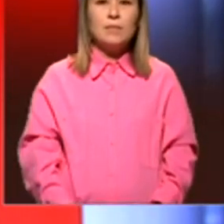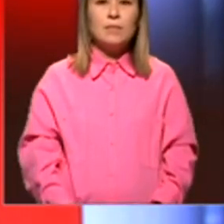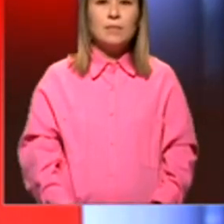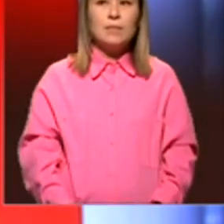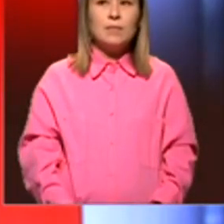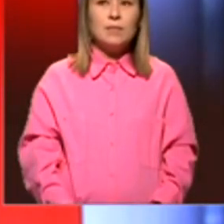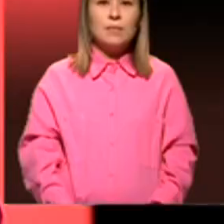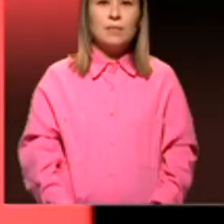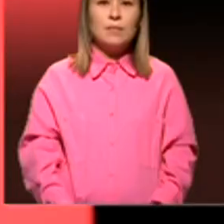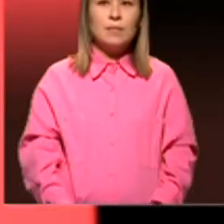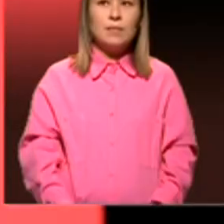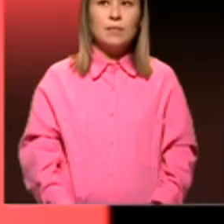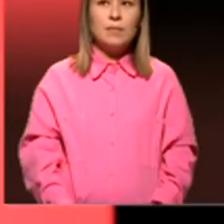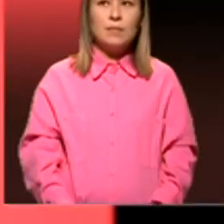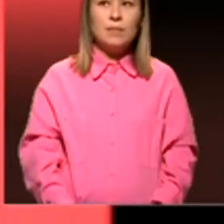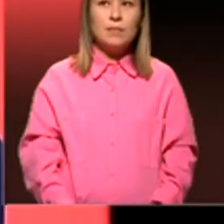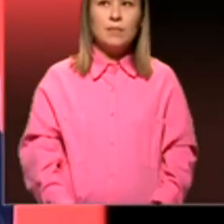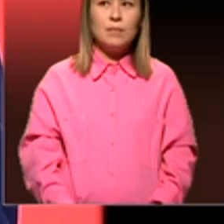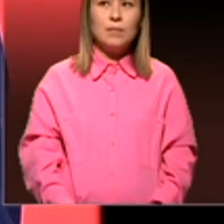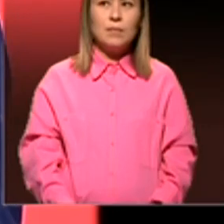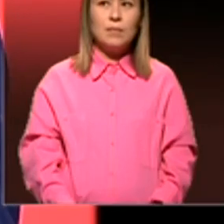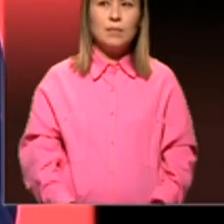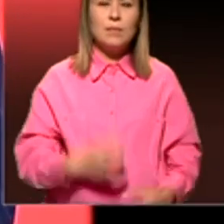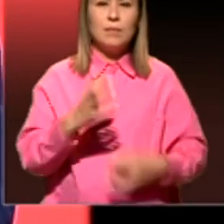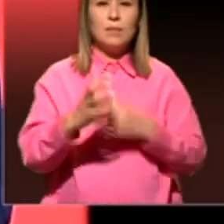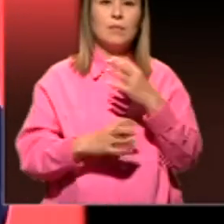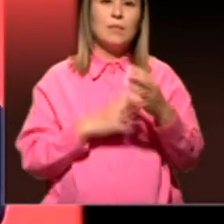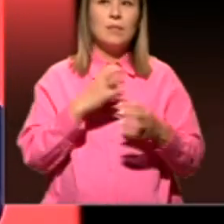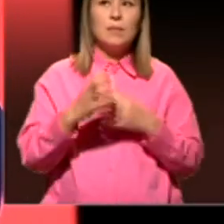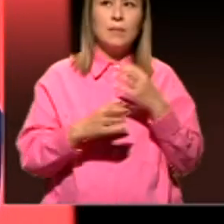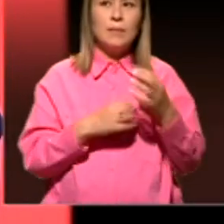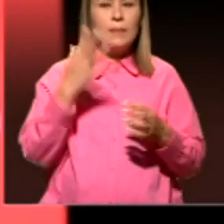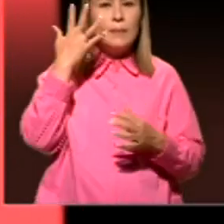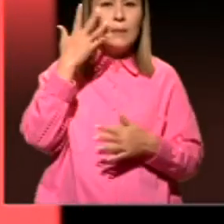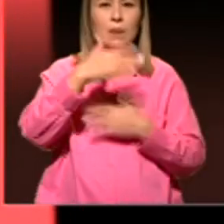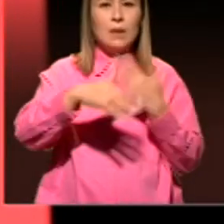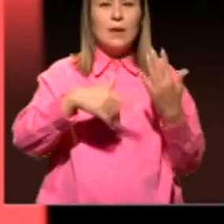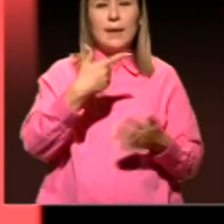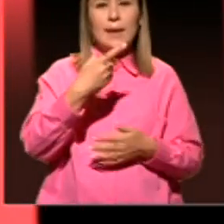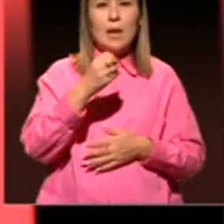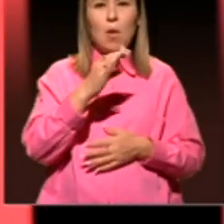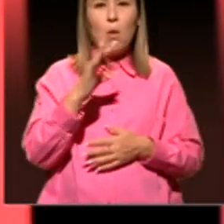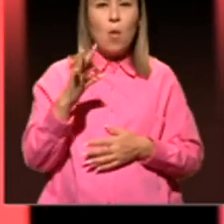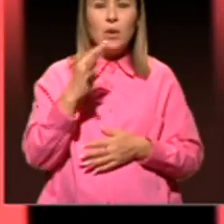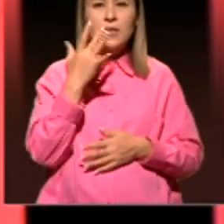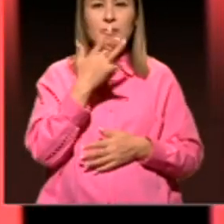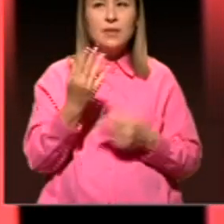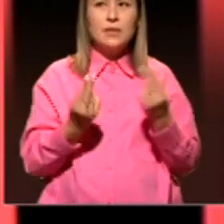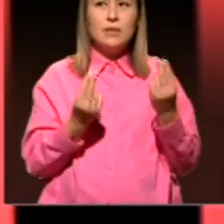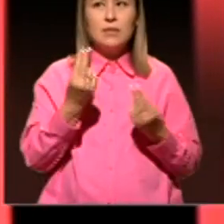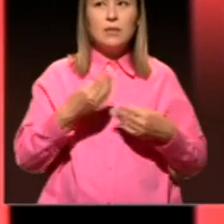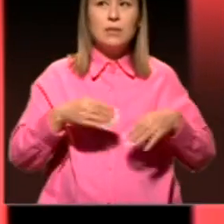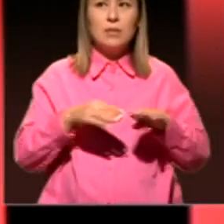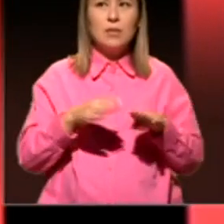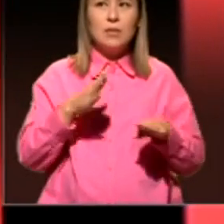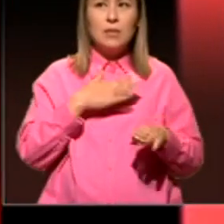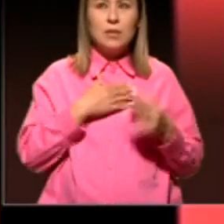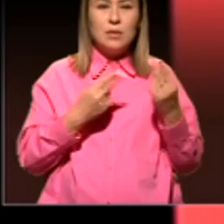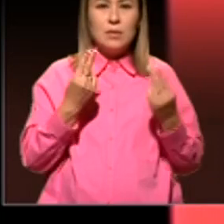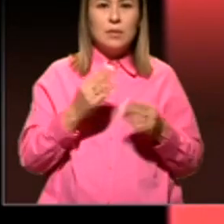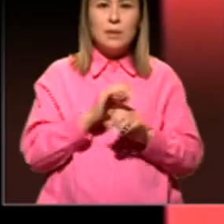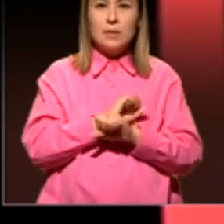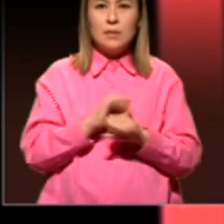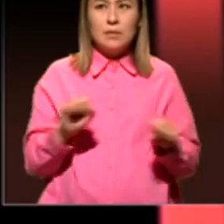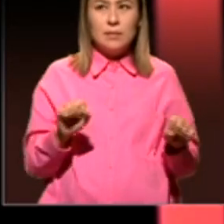Онда мен де бір мақал айтайын. Мынау әлемдік алпауыттардың геосаяси ойынында біз ойыншыққа айналмауымыз